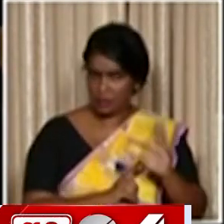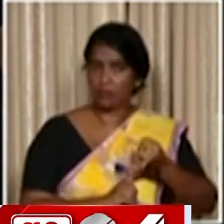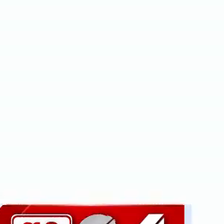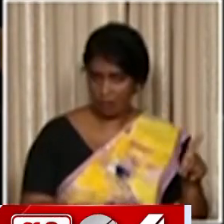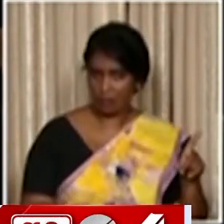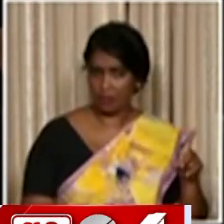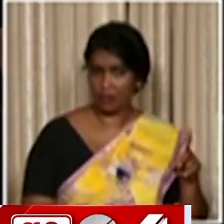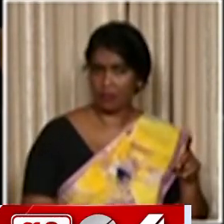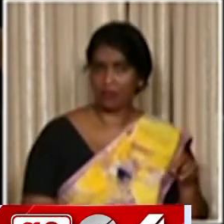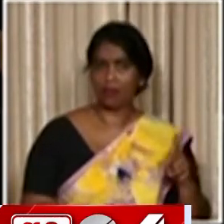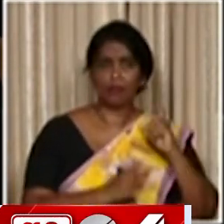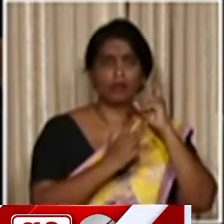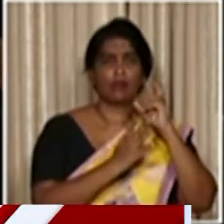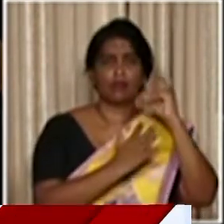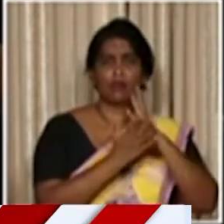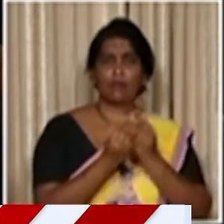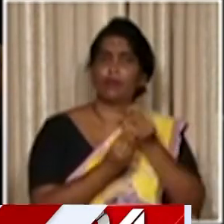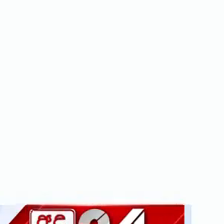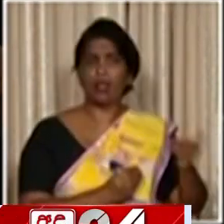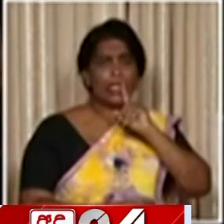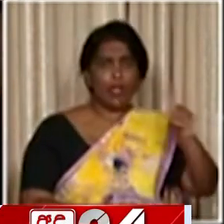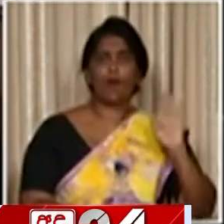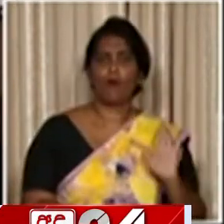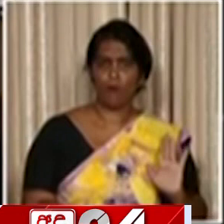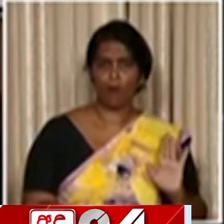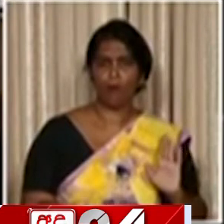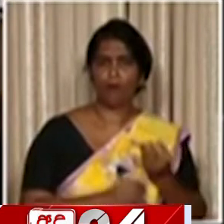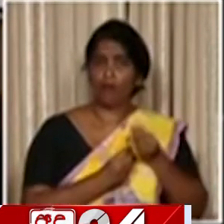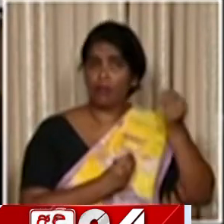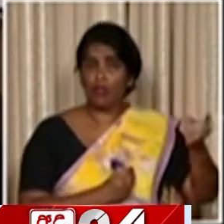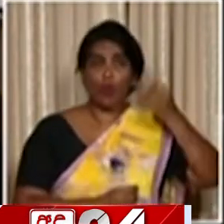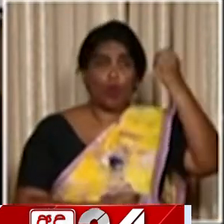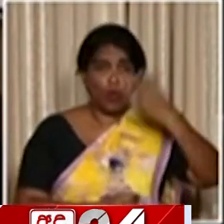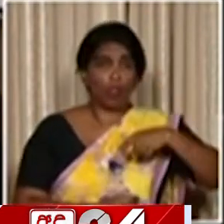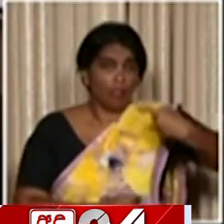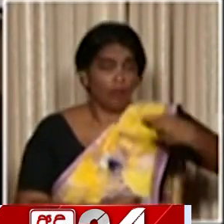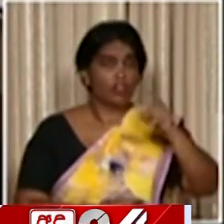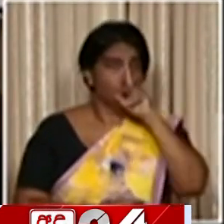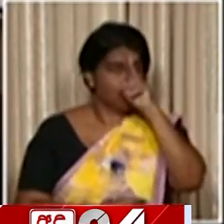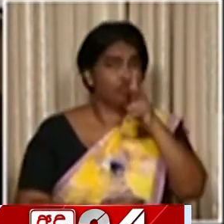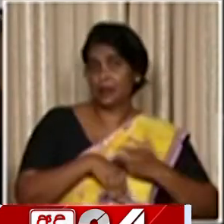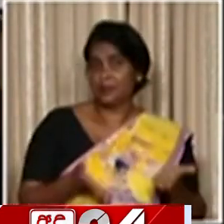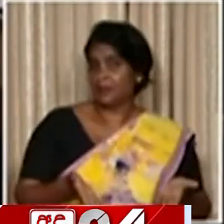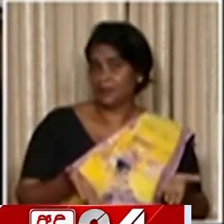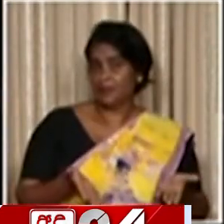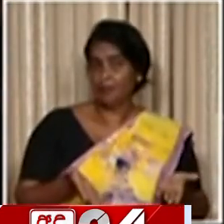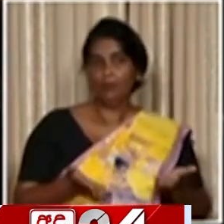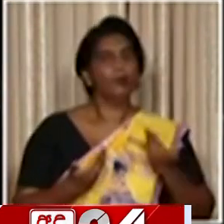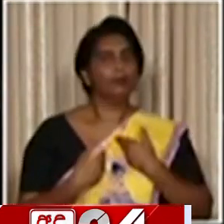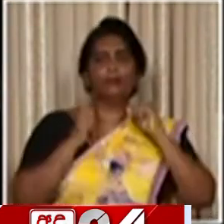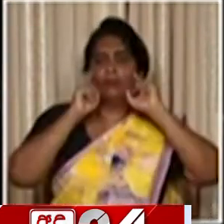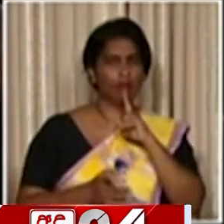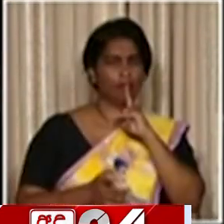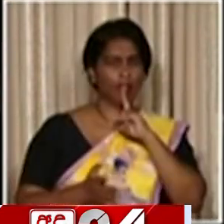නිර්දේශිත නම ව්‍යවස්ථා සම්පාදක මණ්ඩලයට ඉදිරිපත් කරන්නට ඕන ඒක ඉදිරිපත් කරන්න දින 11ක 12ක සති දෙකක කාලයක් ගැනීම මම දන්නේ නැහැ